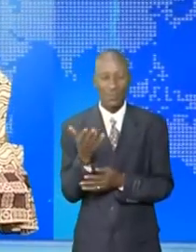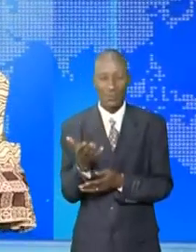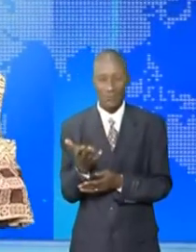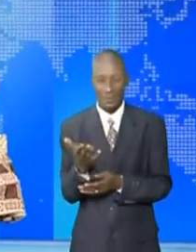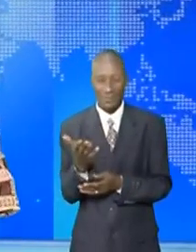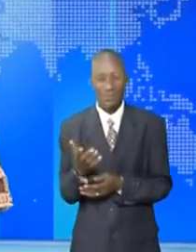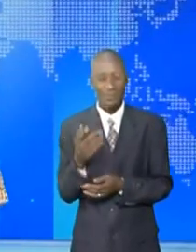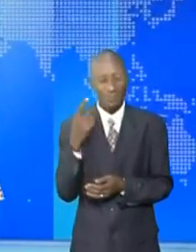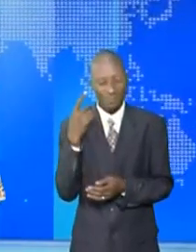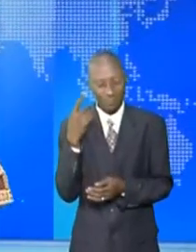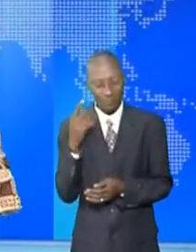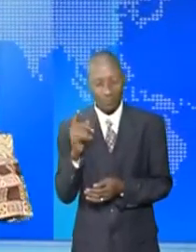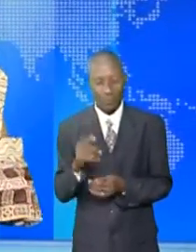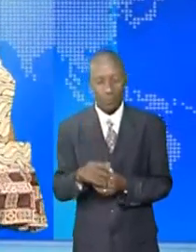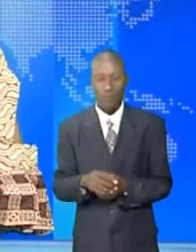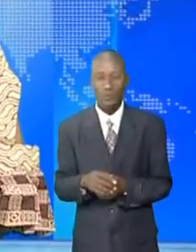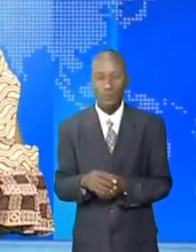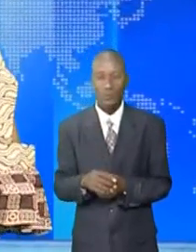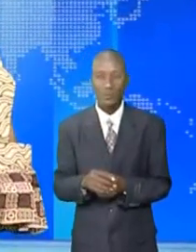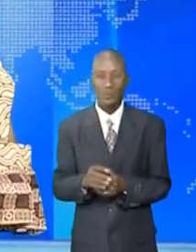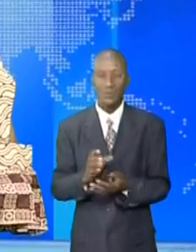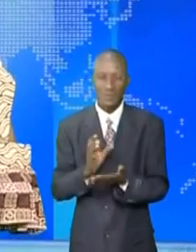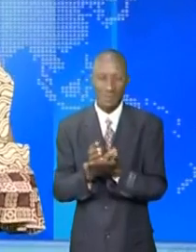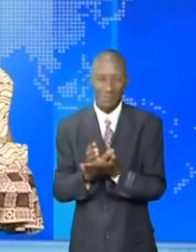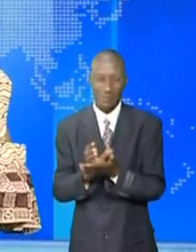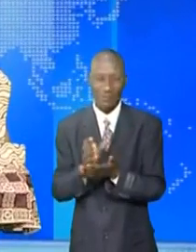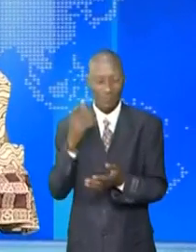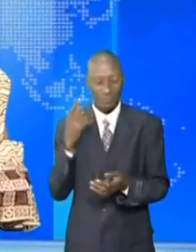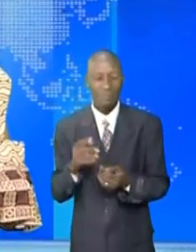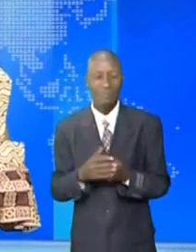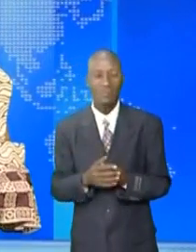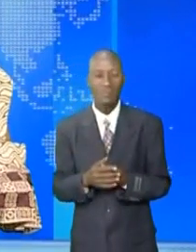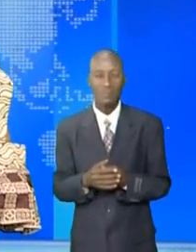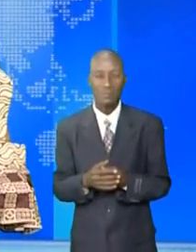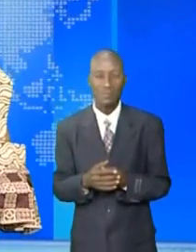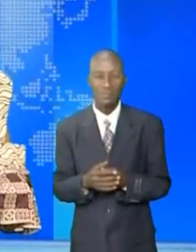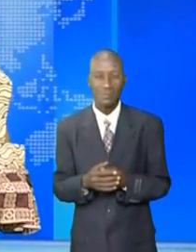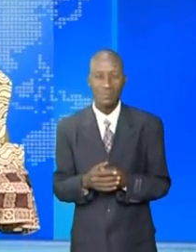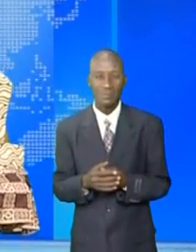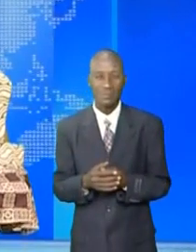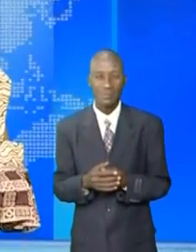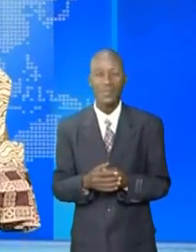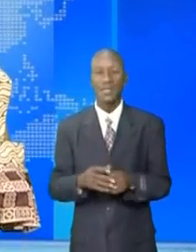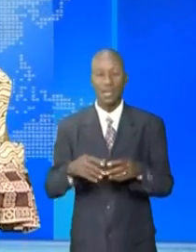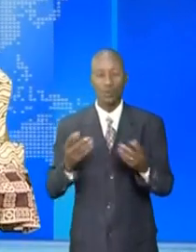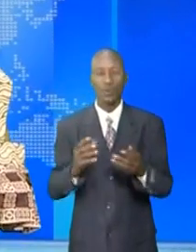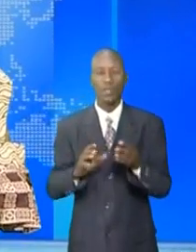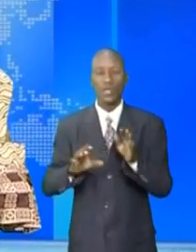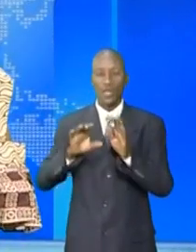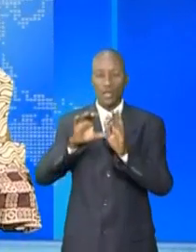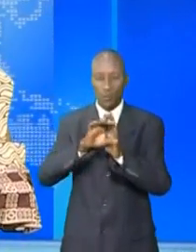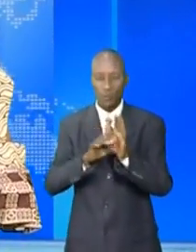suit. Demande de préqualification retenue, il s'agit de Solution for Africa,